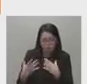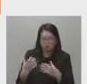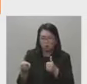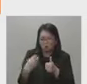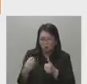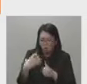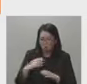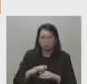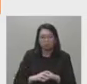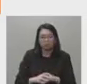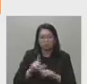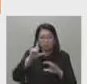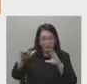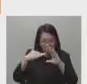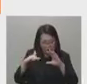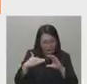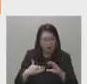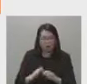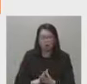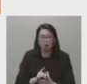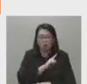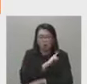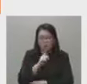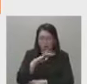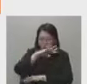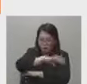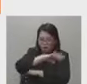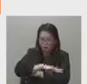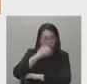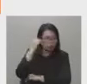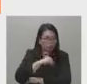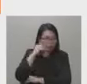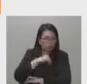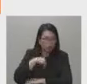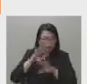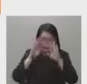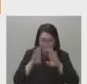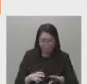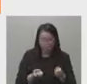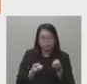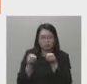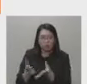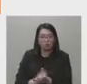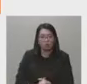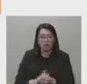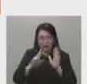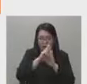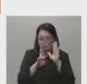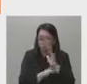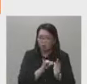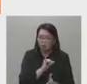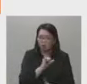ภายใน17นาฬิกาของแต่ละวันตามแบบฟอร์มที่ส่งให้โอ้โหเป็นระบบ ISO